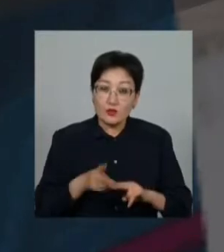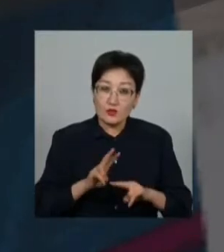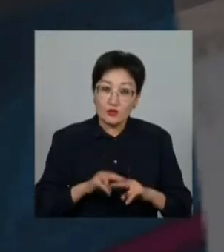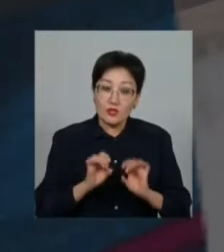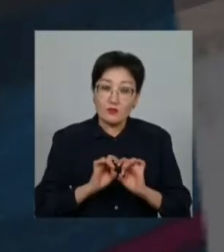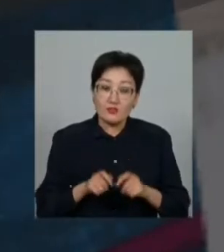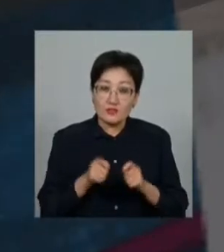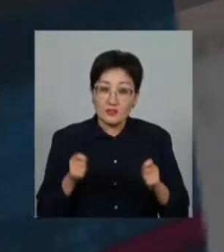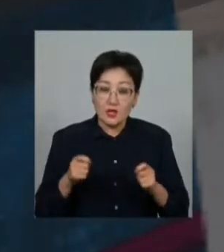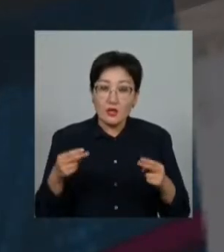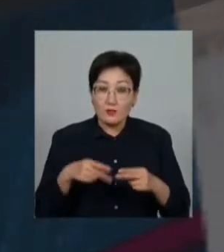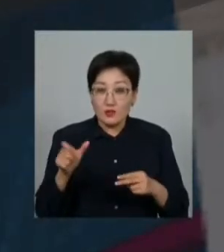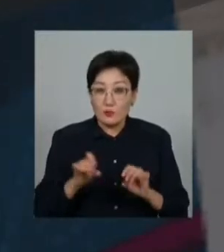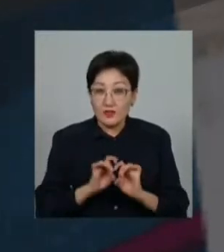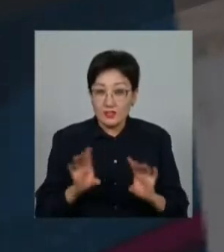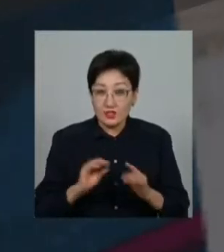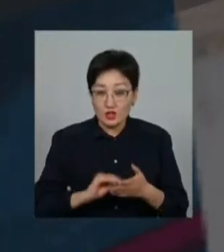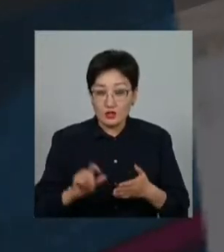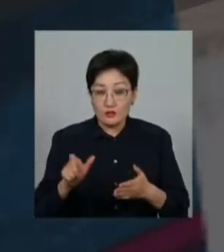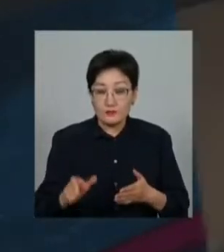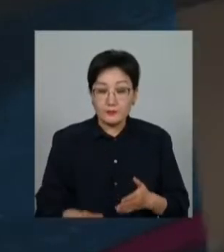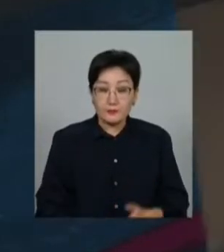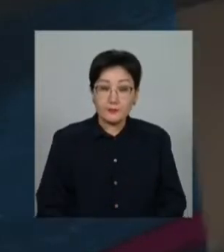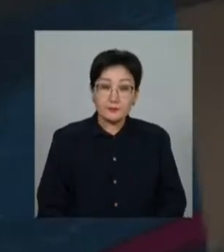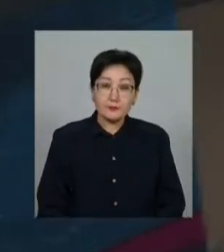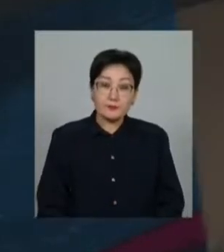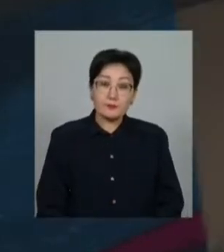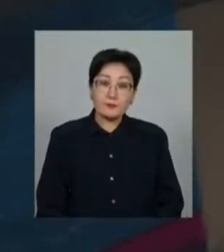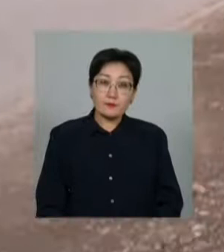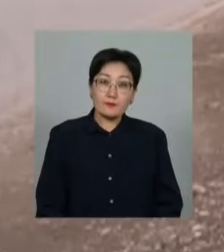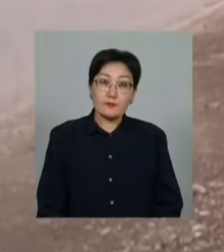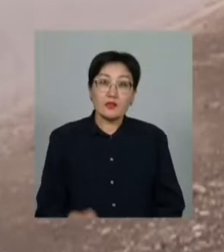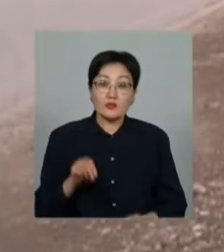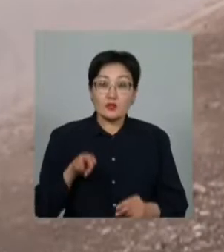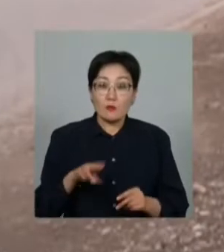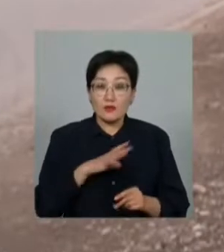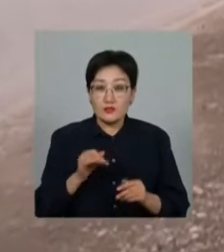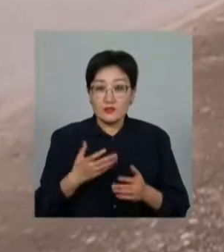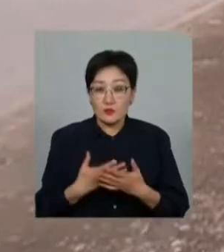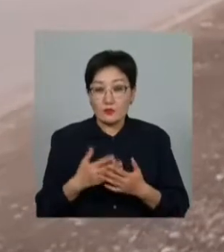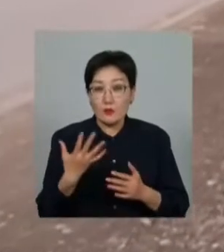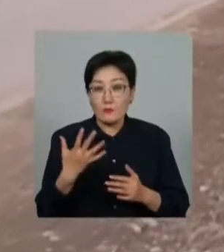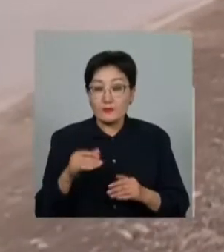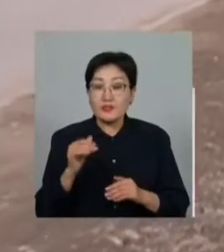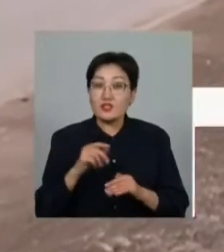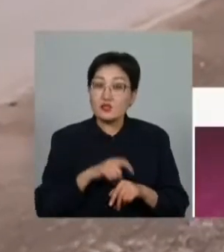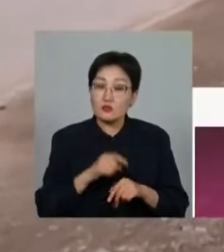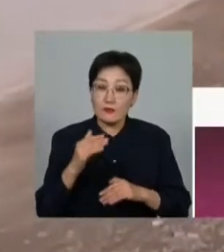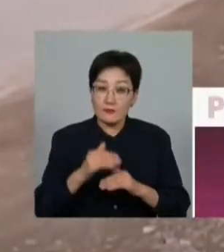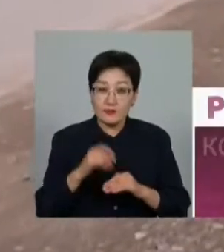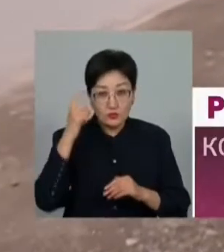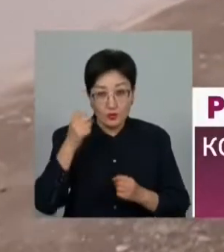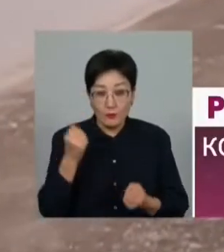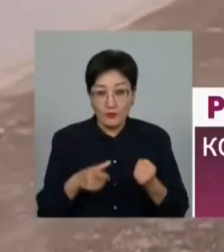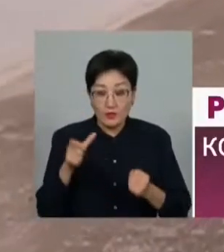раскрыли очевидцы расскажет рамена мир зале много чего произошло здесь около пяти часов вечера пьяный водитель